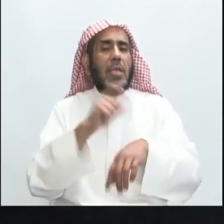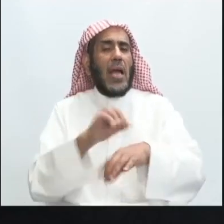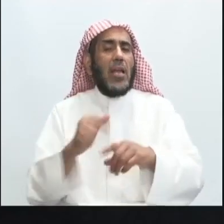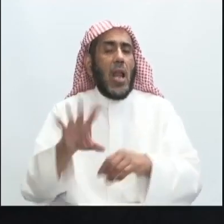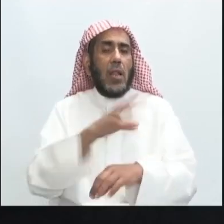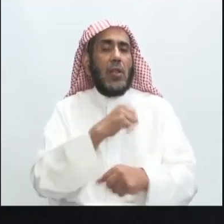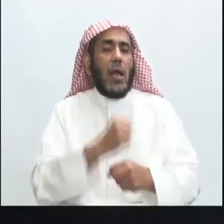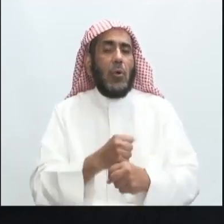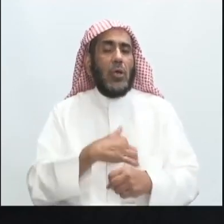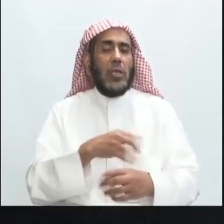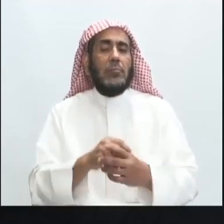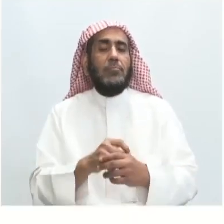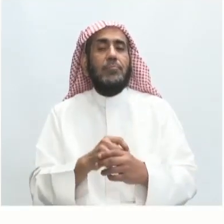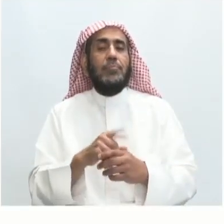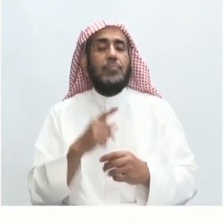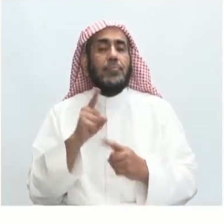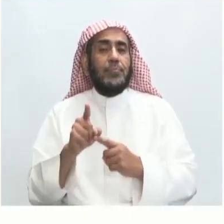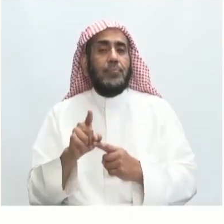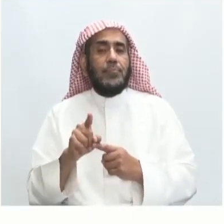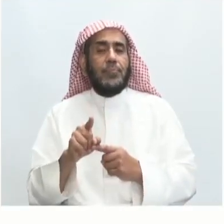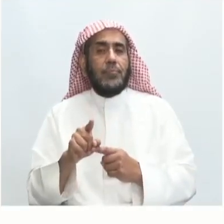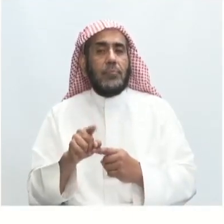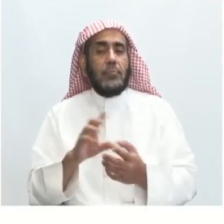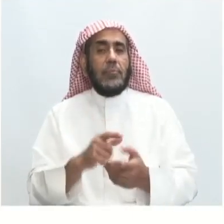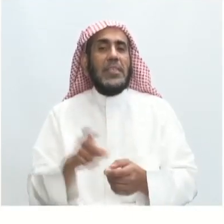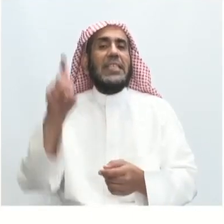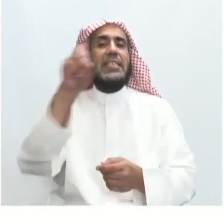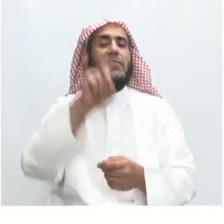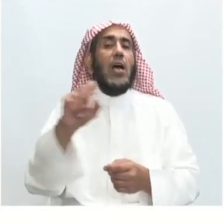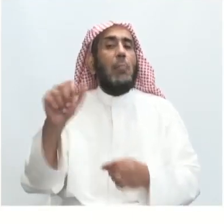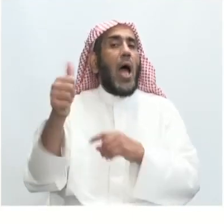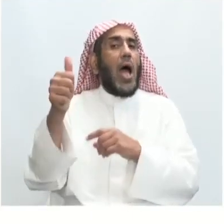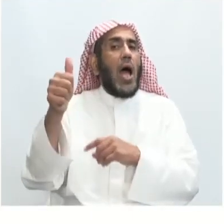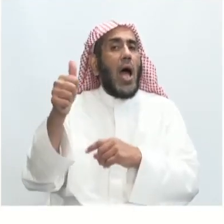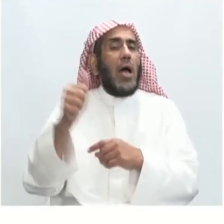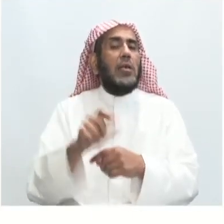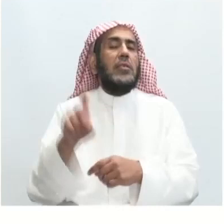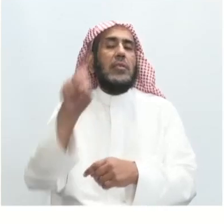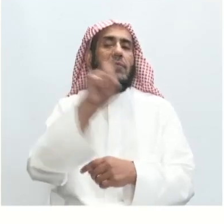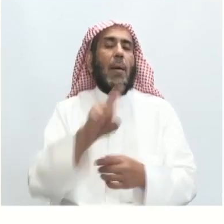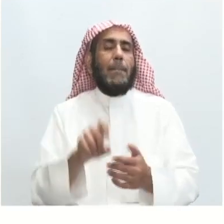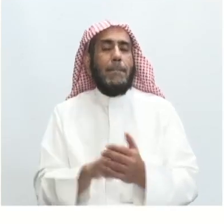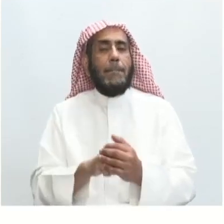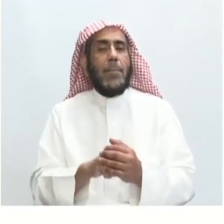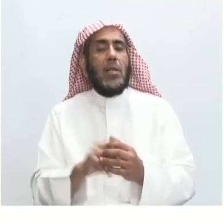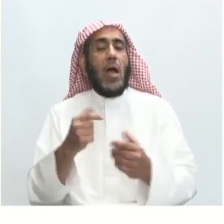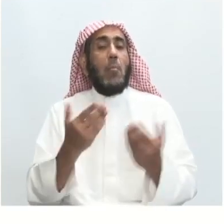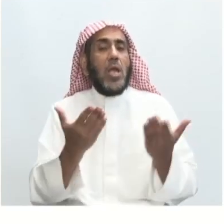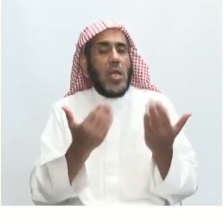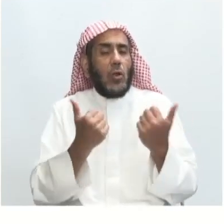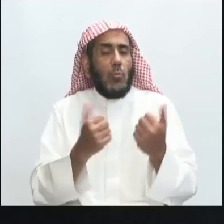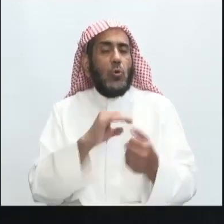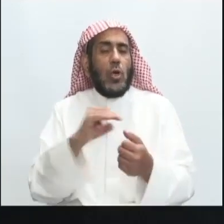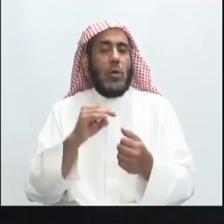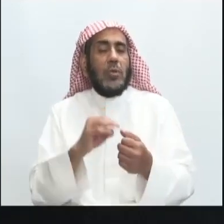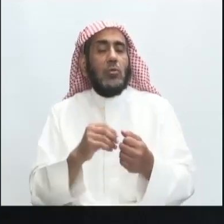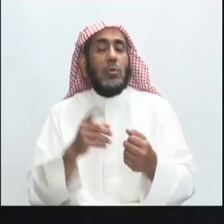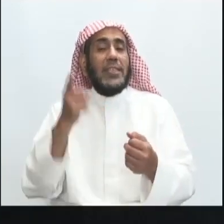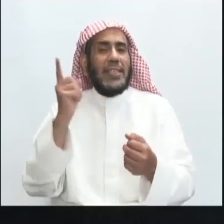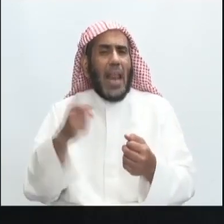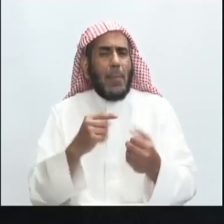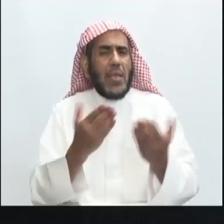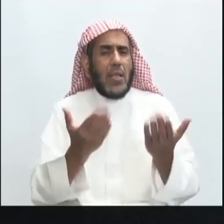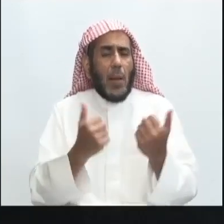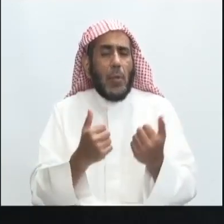الله جميل احسنت هنا استفهام الم استفهام استفهام يطلب منه جواب لذلك سمي طلبي